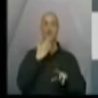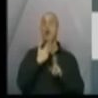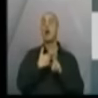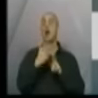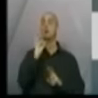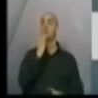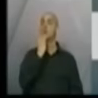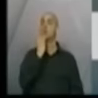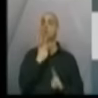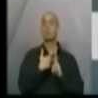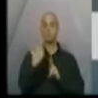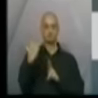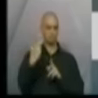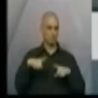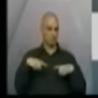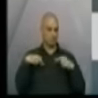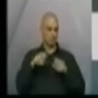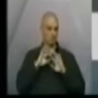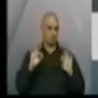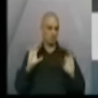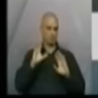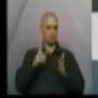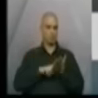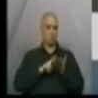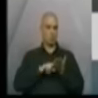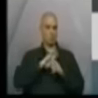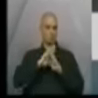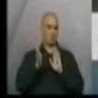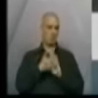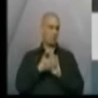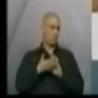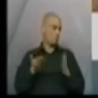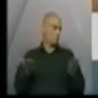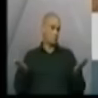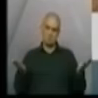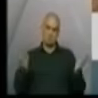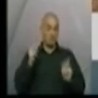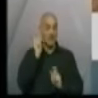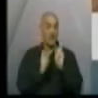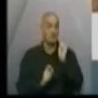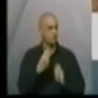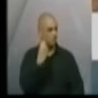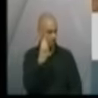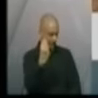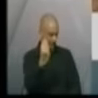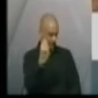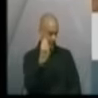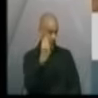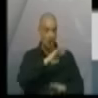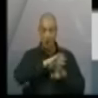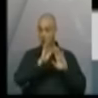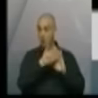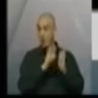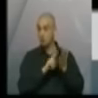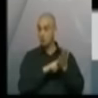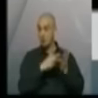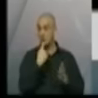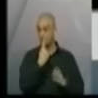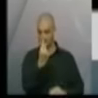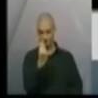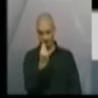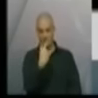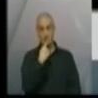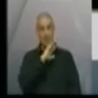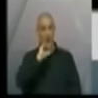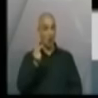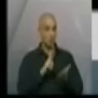ארצו של העם היהודי חיים פה מצוין עם כל הזכויות לאנשים שאם וות אמרת שניה אמרת